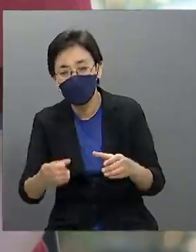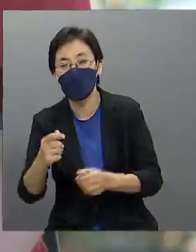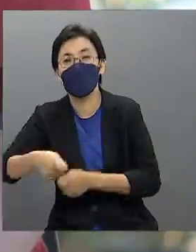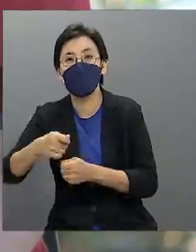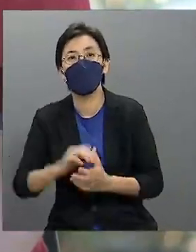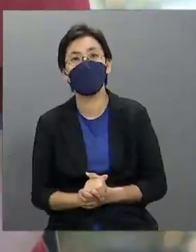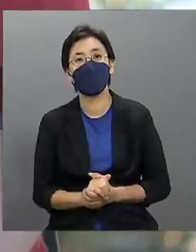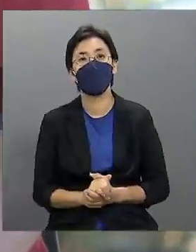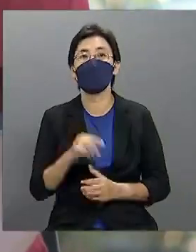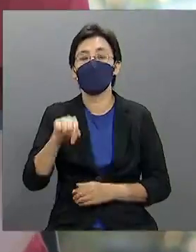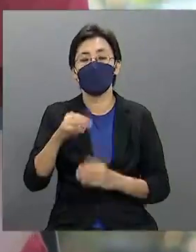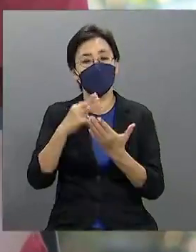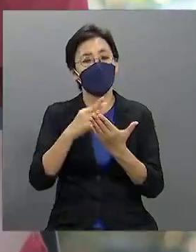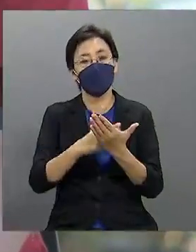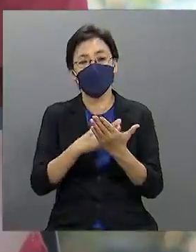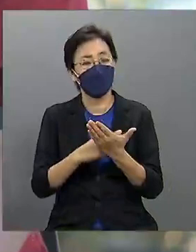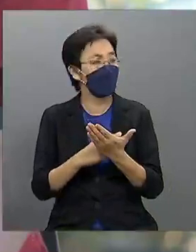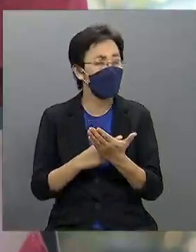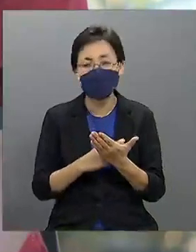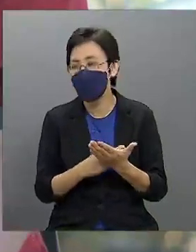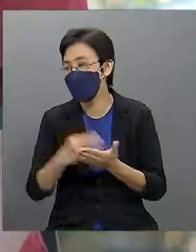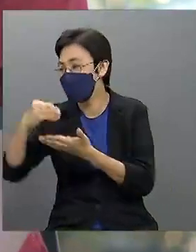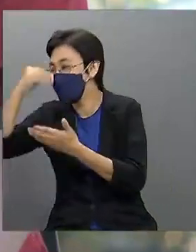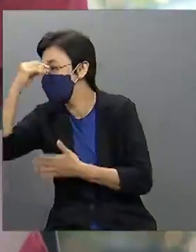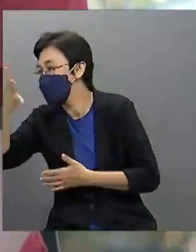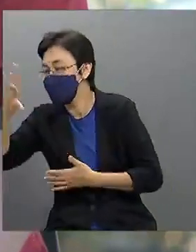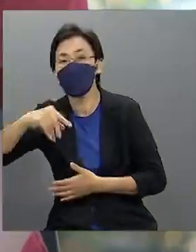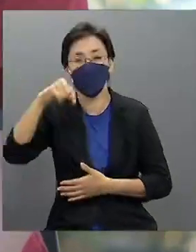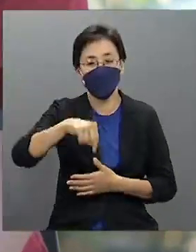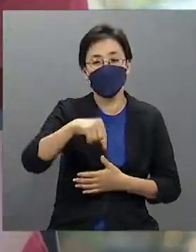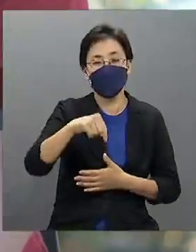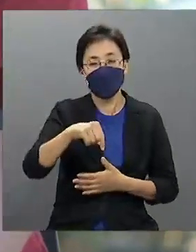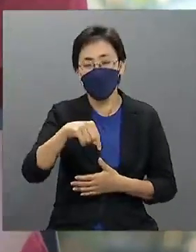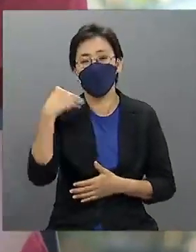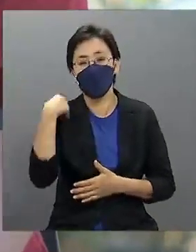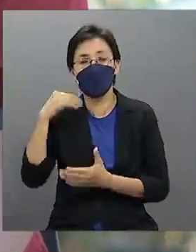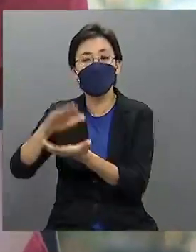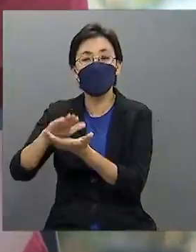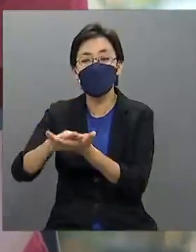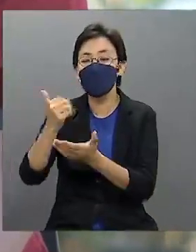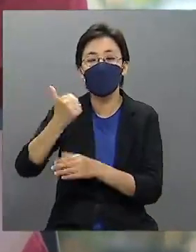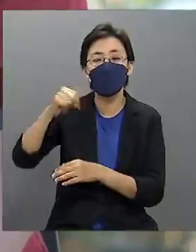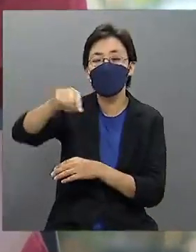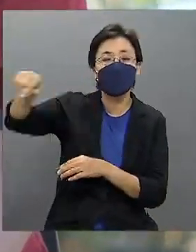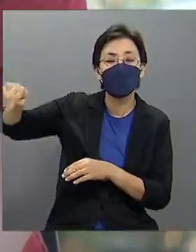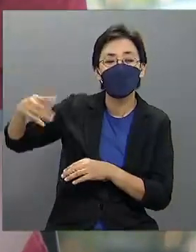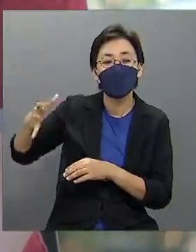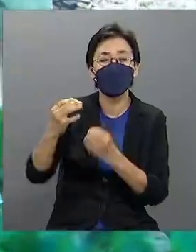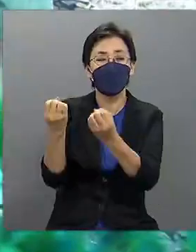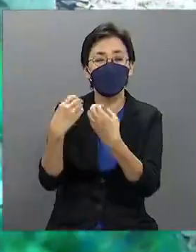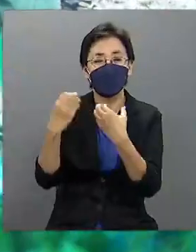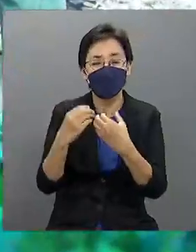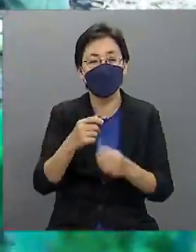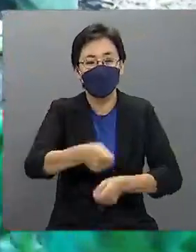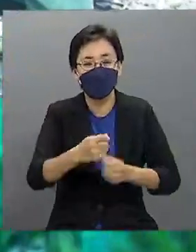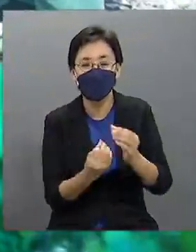หาไ้ได้จรๆคือก็จะไม่มีโรงเรีนไหนที่โรงเรีนมานั่งส่วนป๊กป่าอะไรอย่นี้